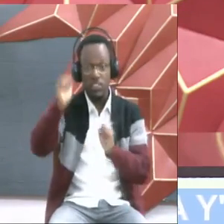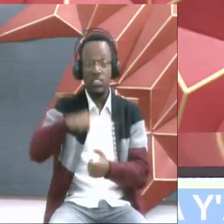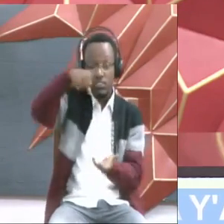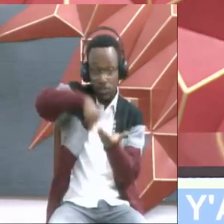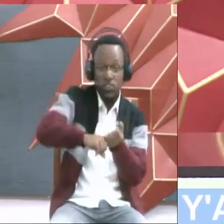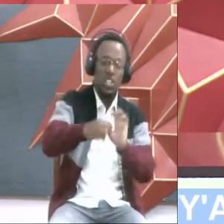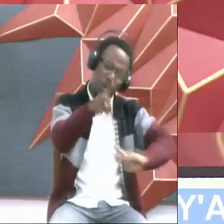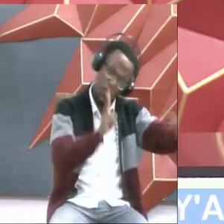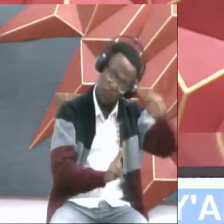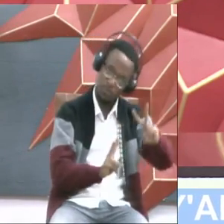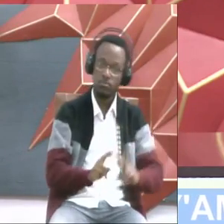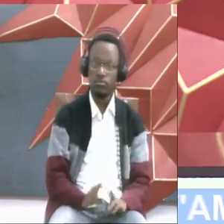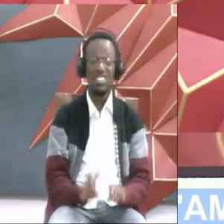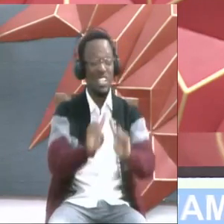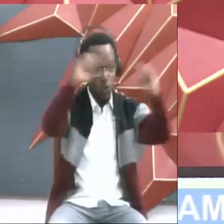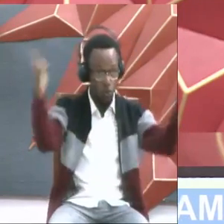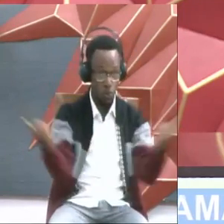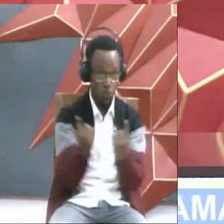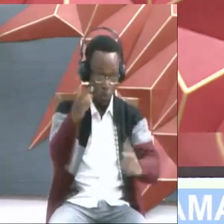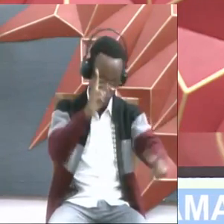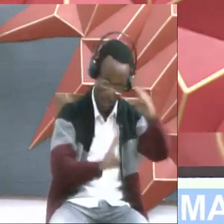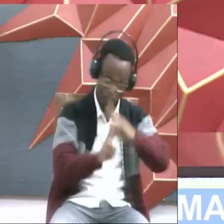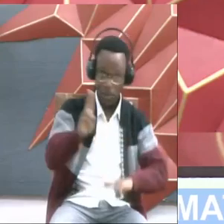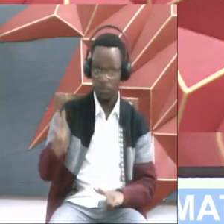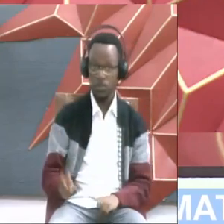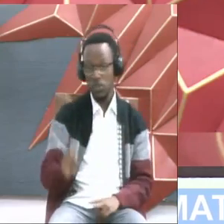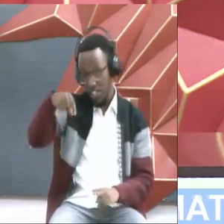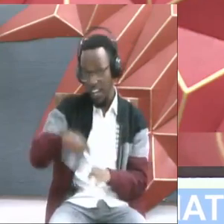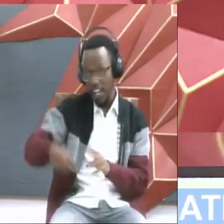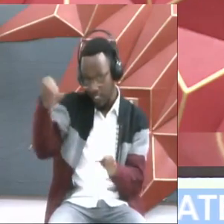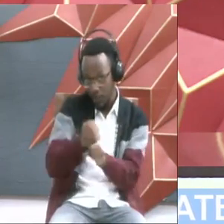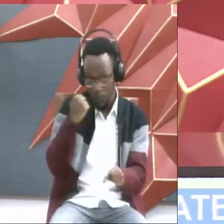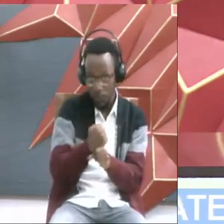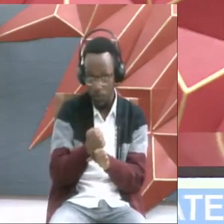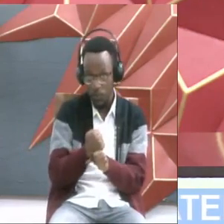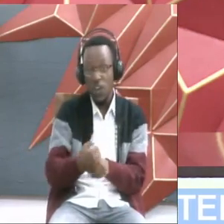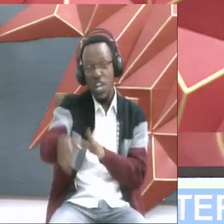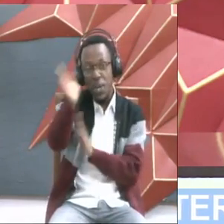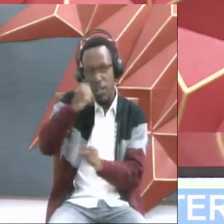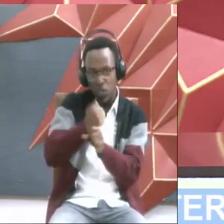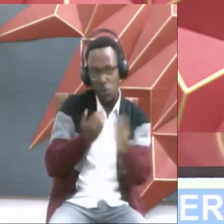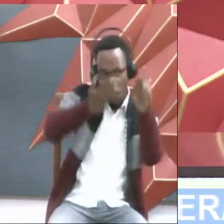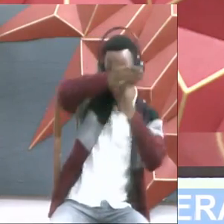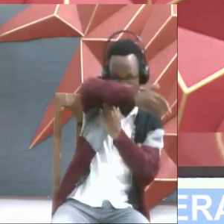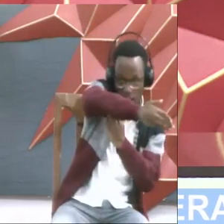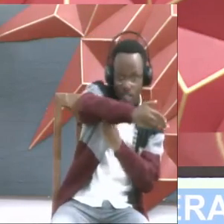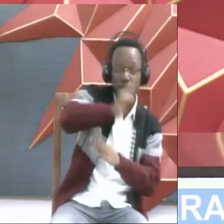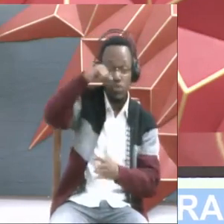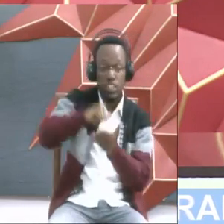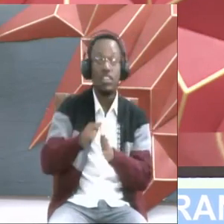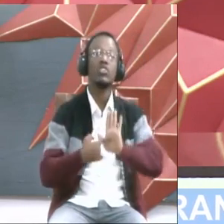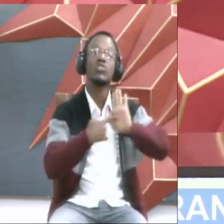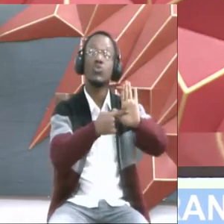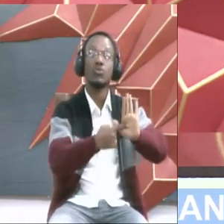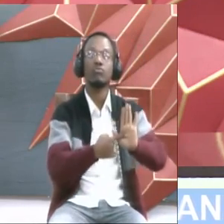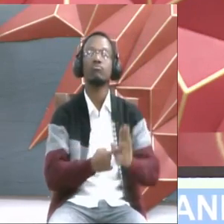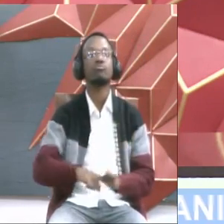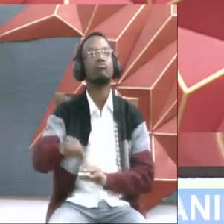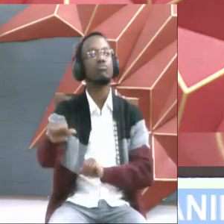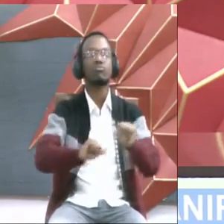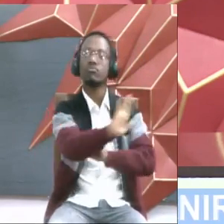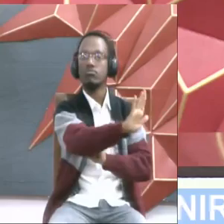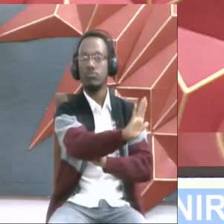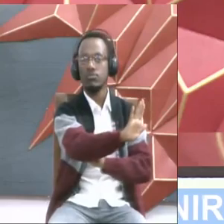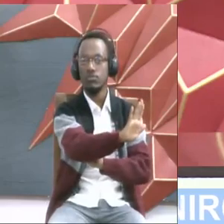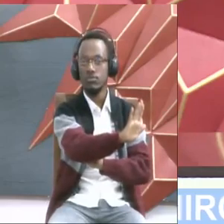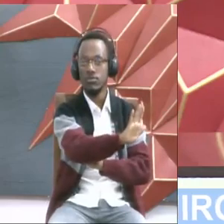ubwoko ihanga ikoreramo igaragarizamo ibyayo Amen. Kasubire